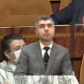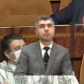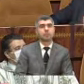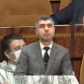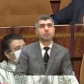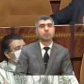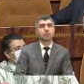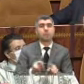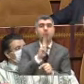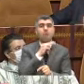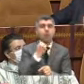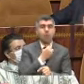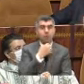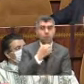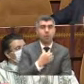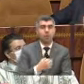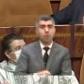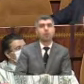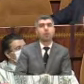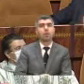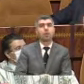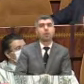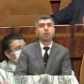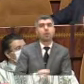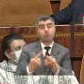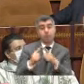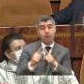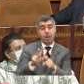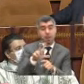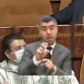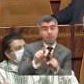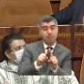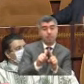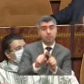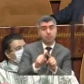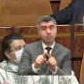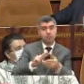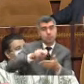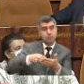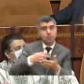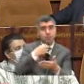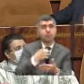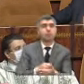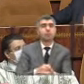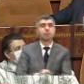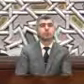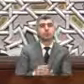يعني الحكومه بغيت نقول واش ما كتفكرش بانها تعيد النظر في هذا القرار اللي خداته.